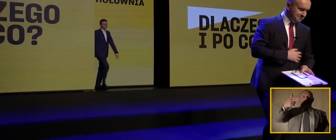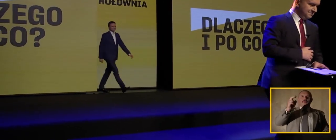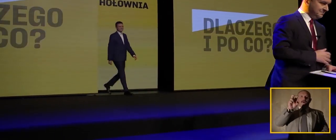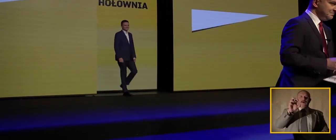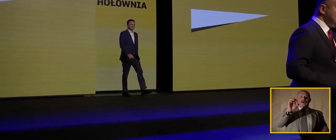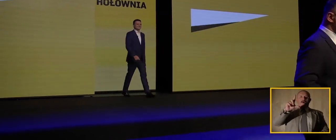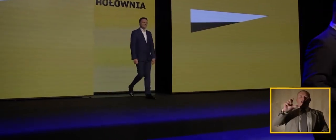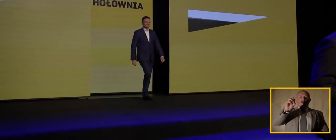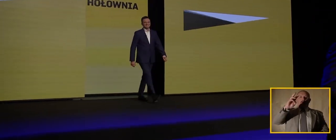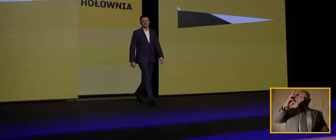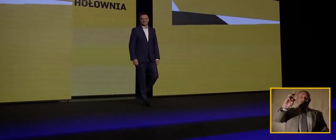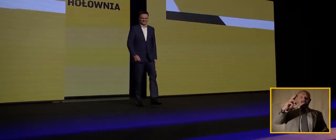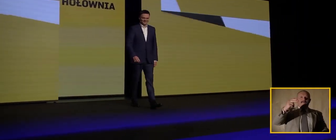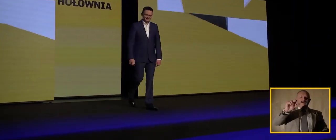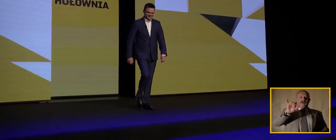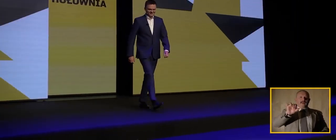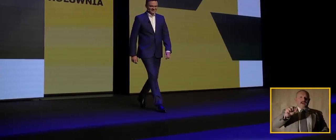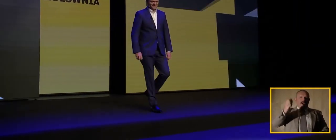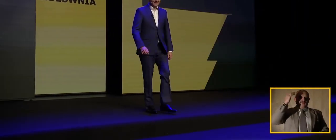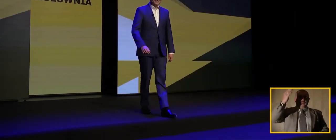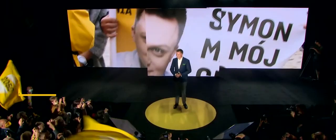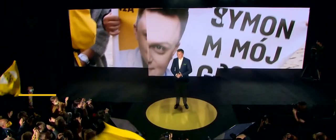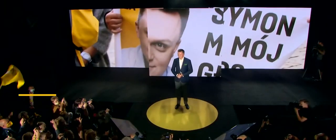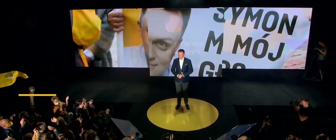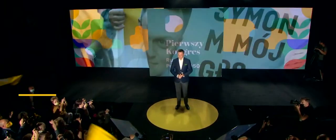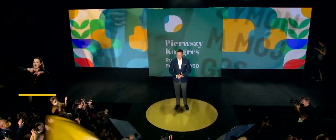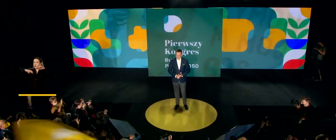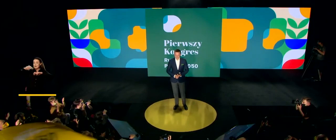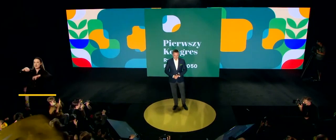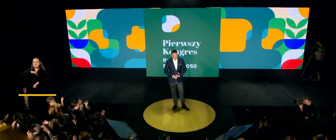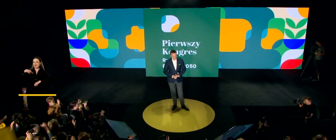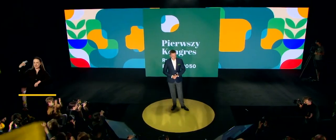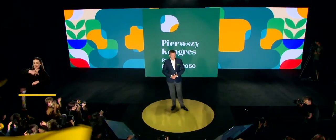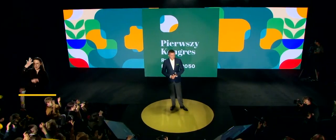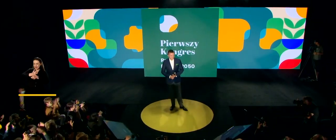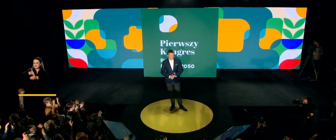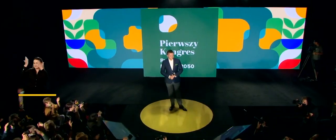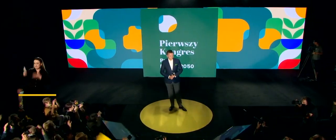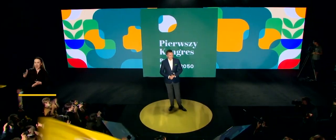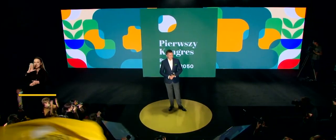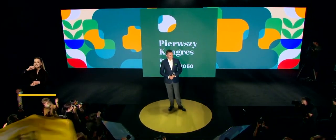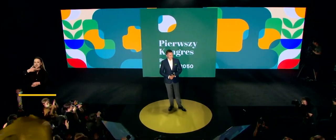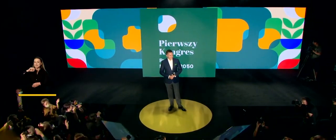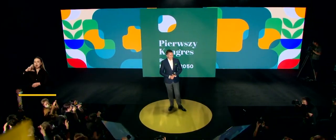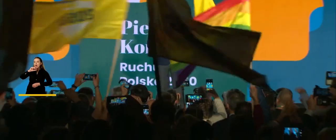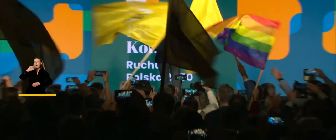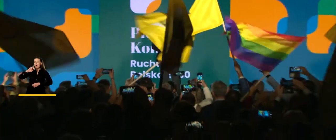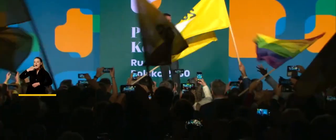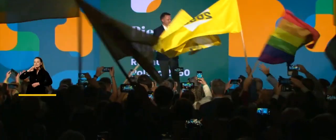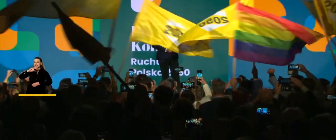Człowieku, zastanów się, co robisz. Wchodzisz w inny zupełnie świat. Teraz pojawił się Szymon Hołownia. Pytanie, na ile trwałe są takie